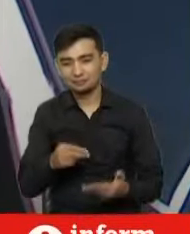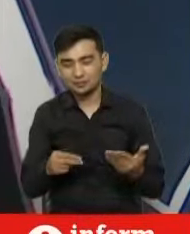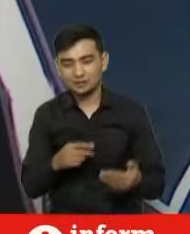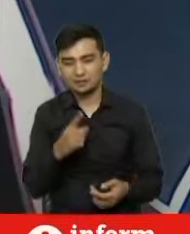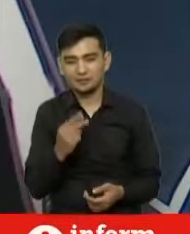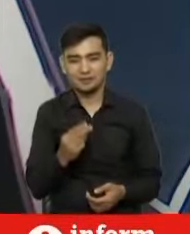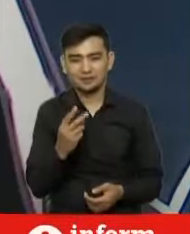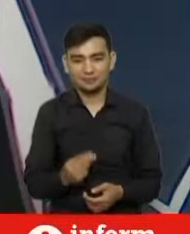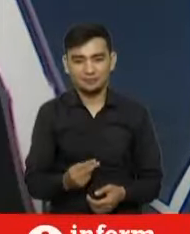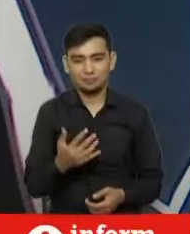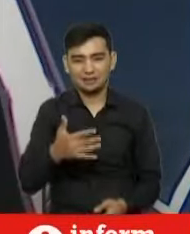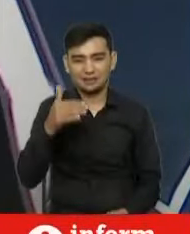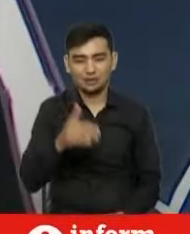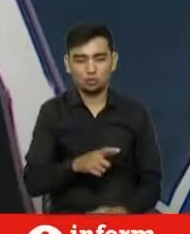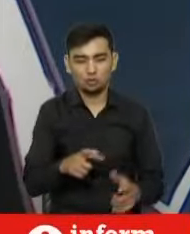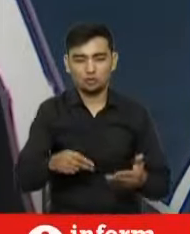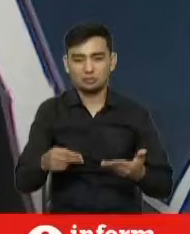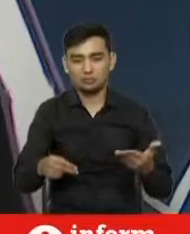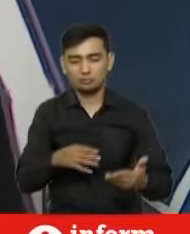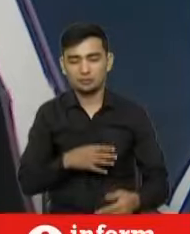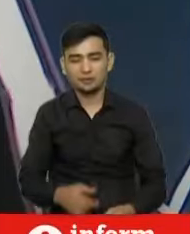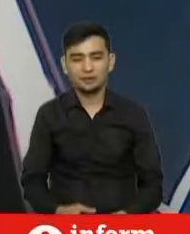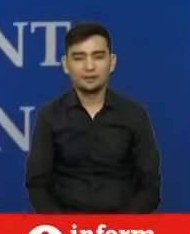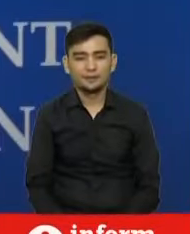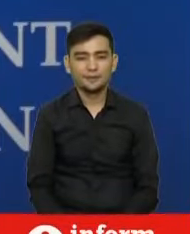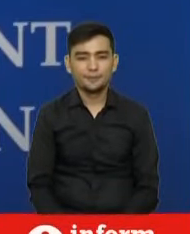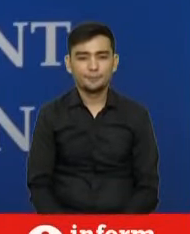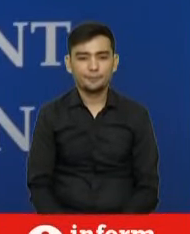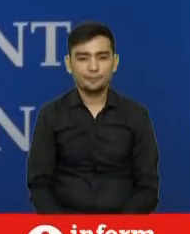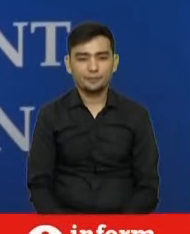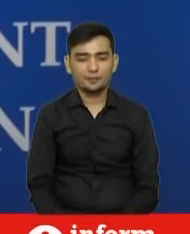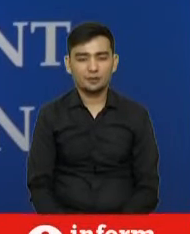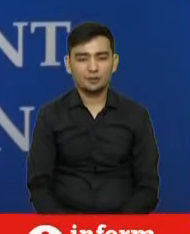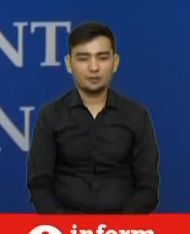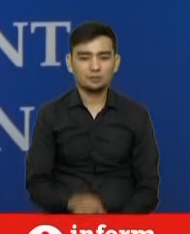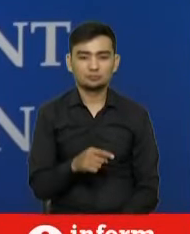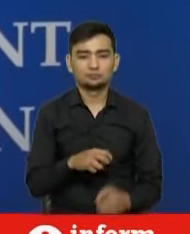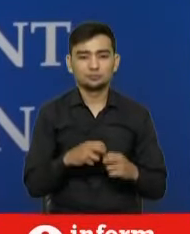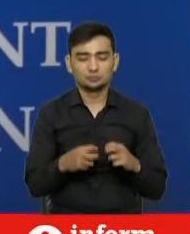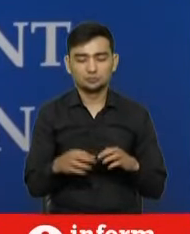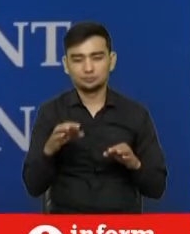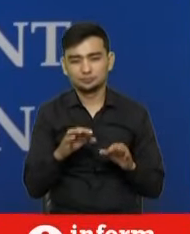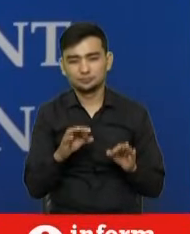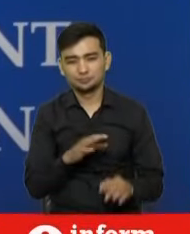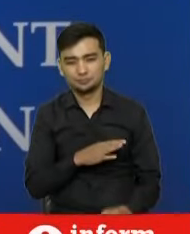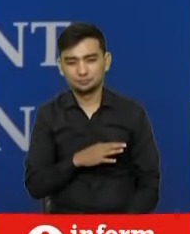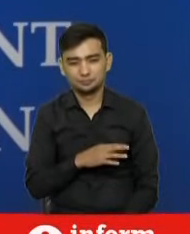күн бұрын 50 мың адам қол қойған болатын. Осы мәселені көтеріп отырғаны